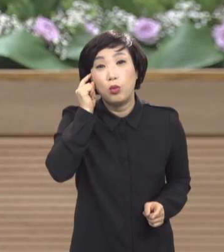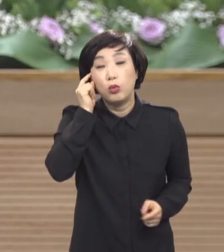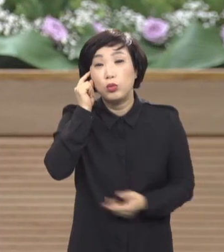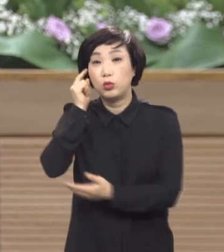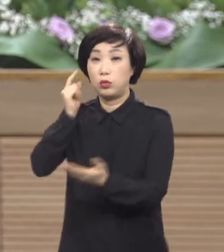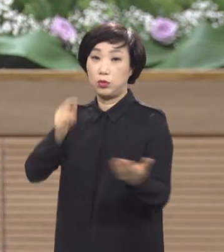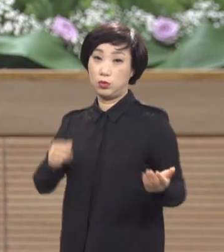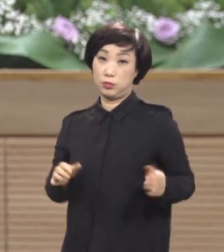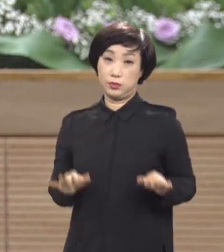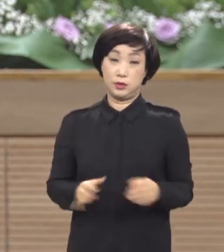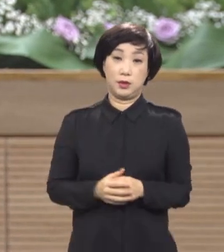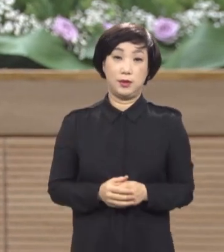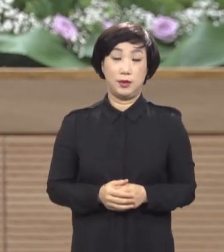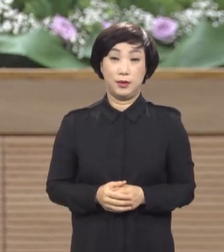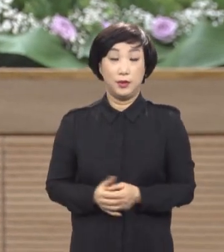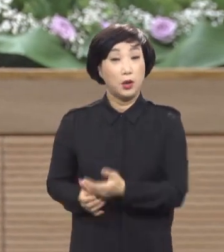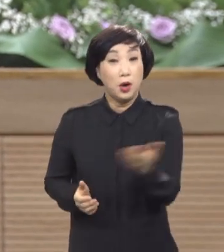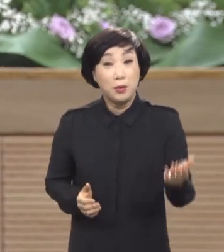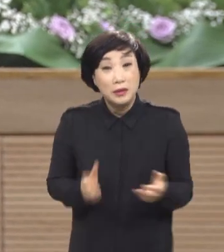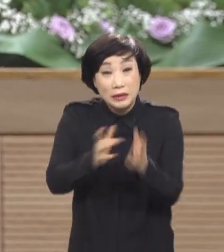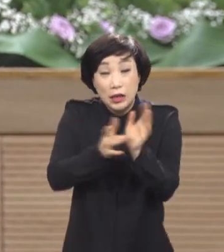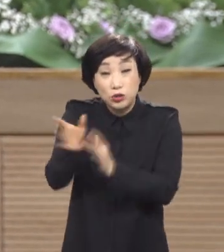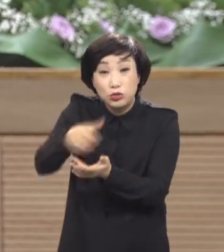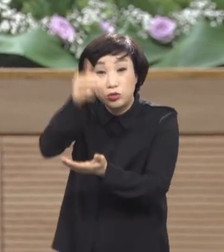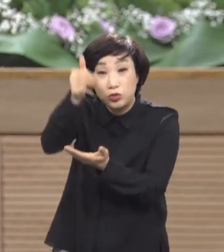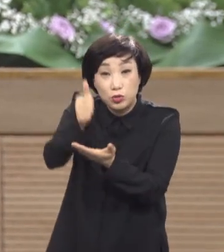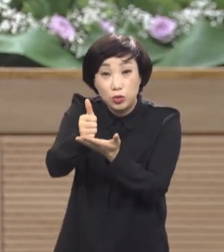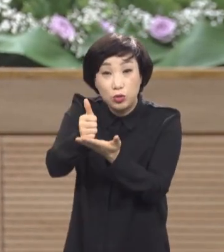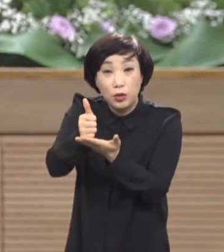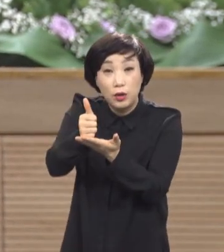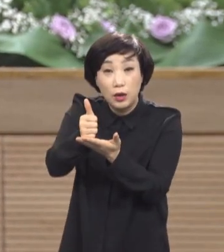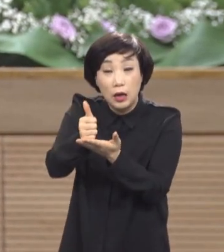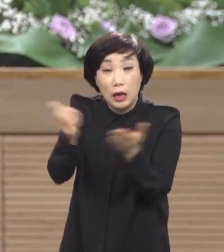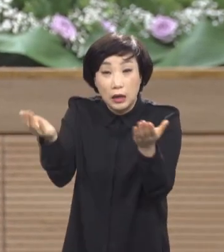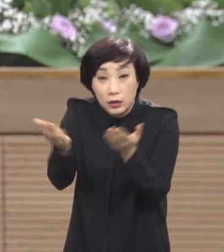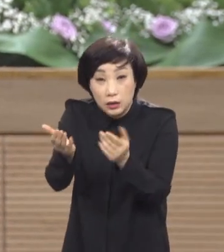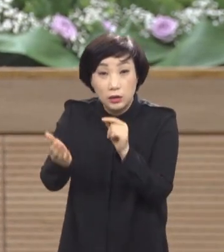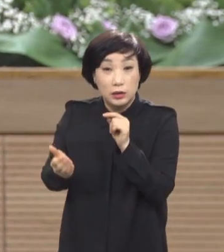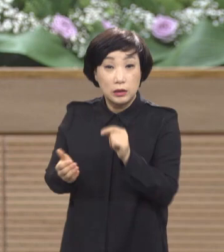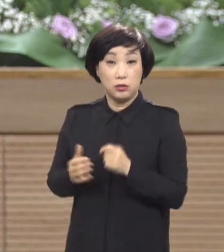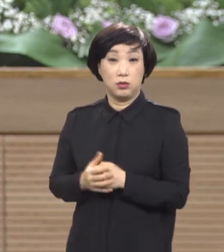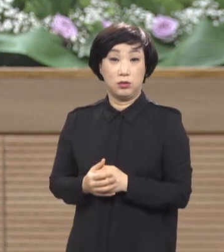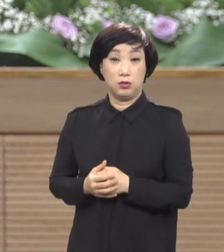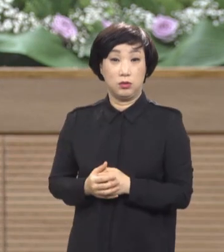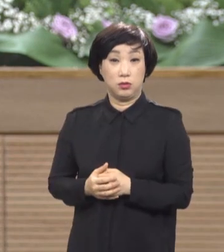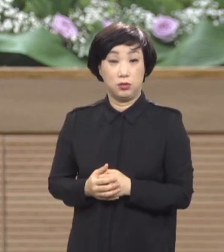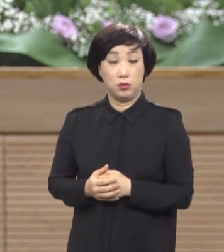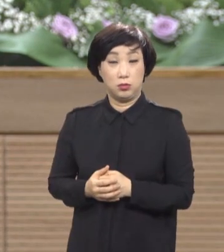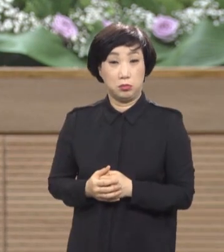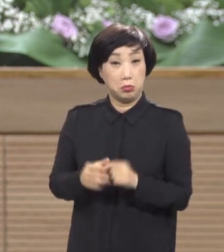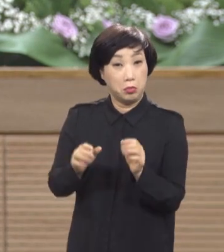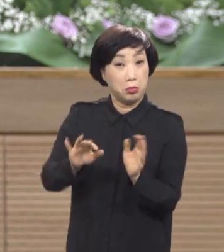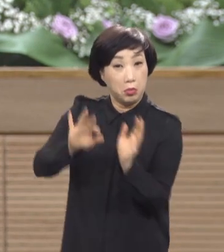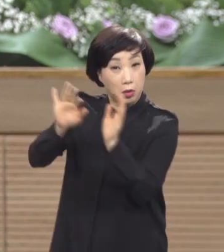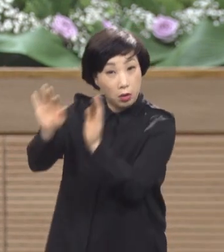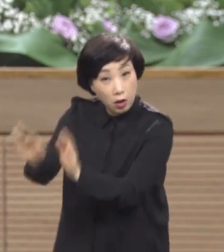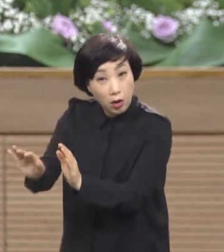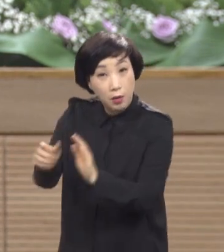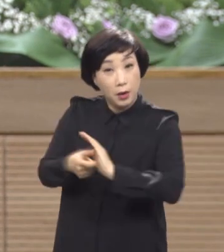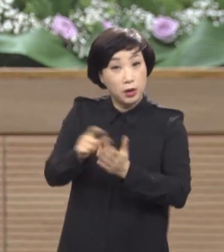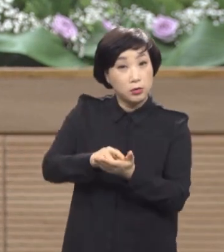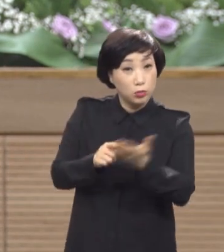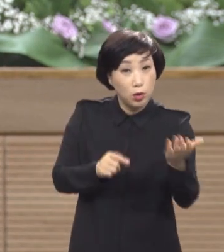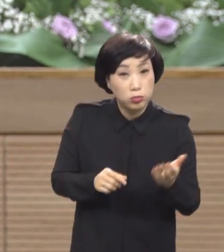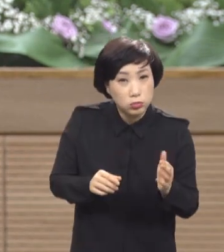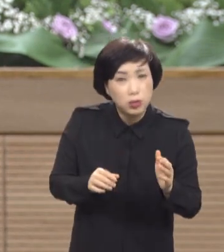당신이 예수 그리두에 관한 일을 뒤로 몰아낼 만한 그런